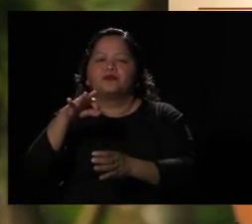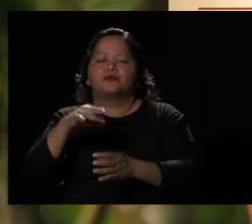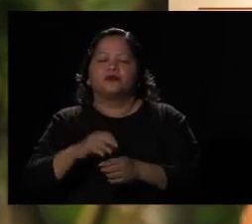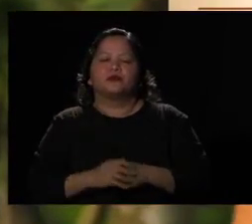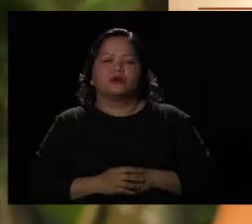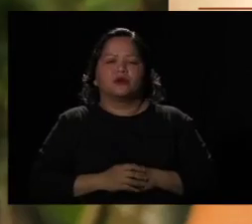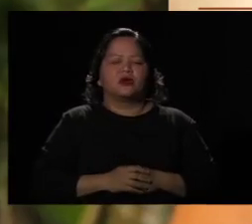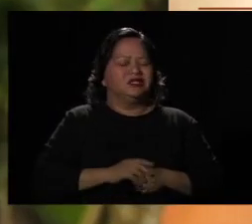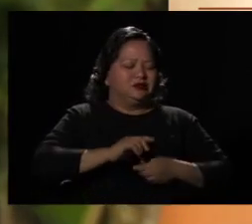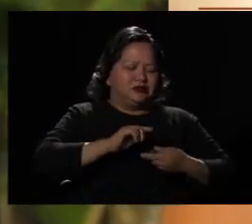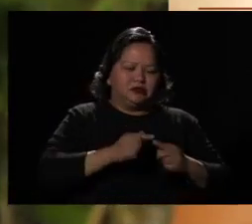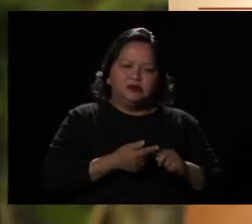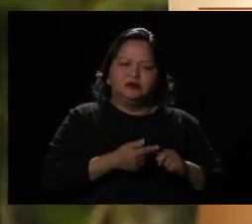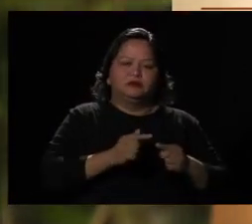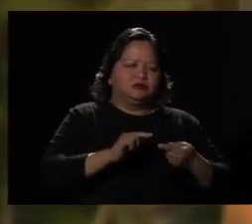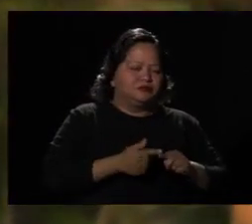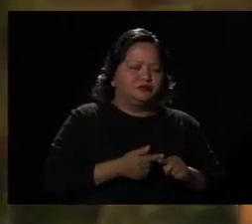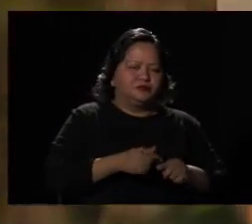tzet nudan